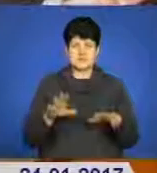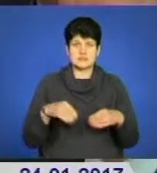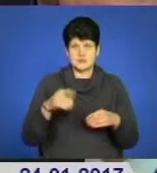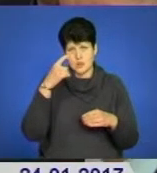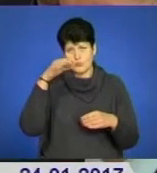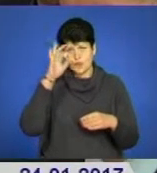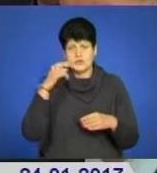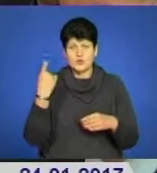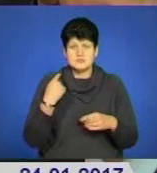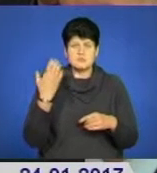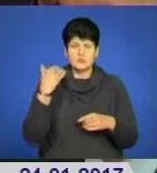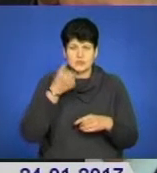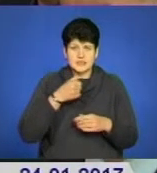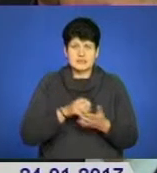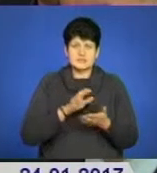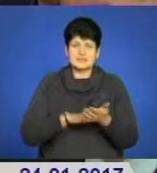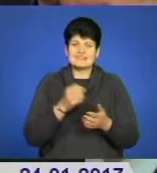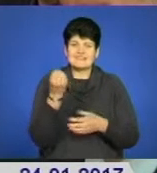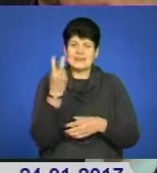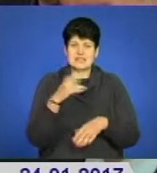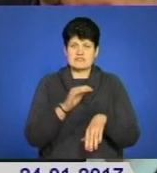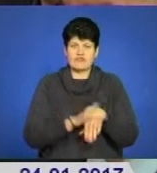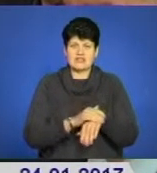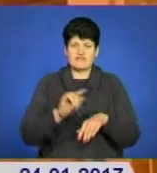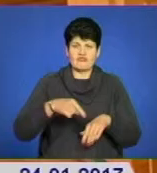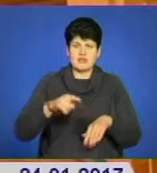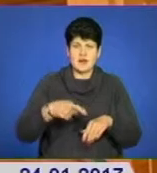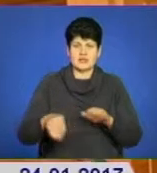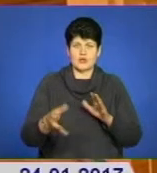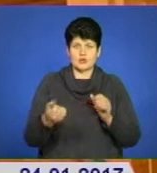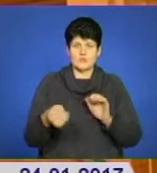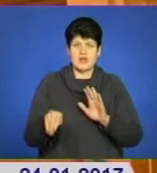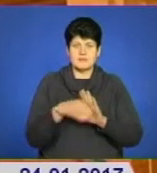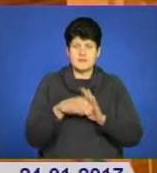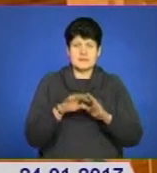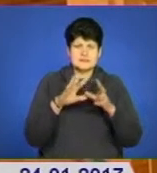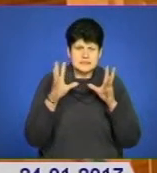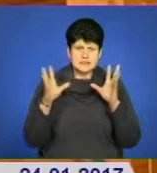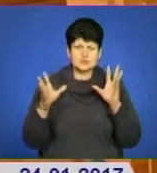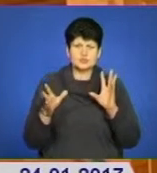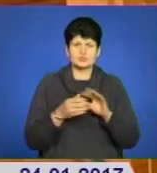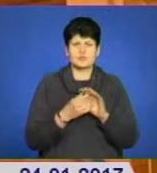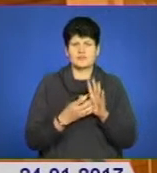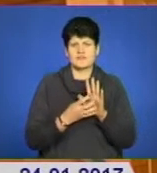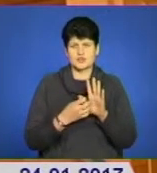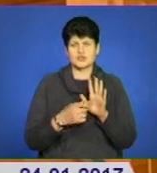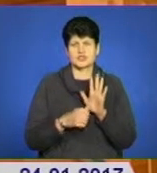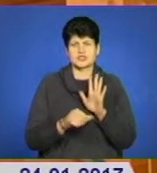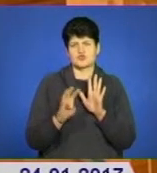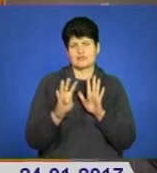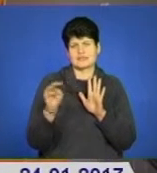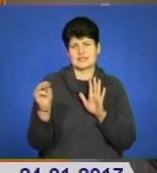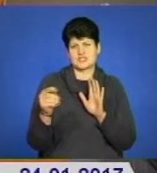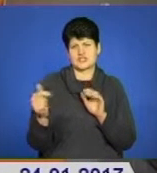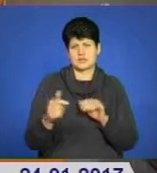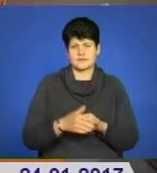області, за минулий рік зафіксовано 12 фактів вимагання і отримання хабарів на загальну суму майже 964 тисячі